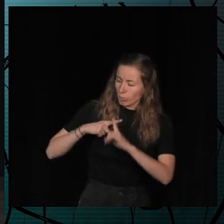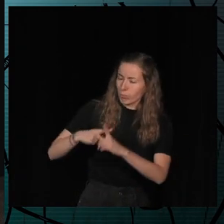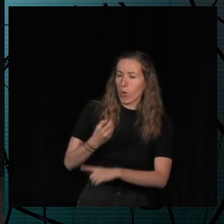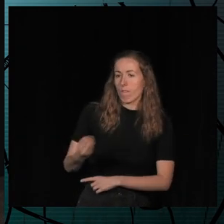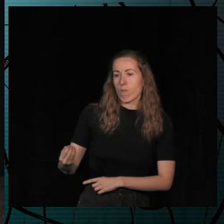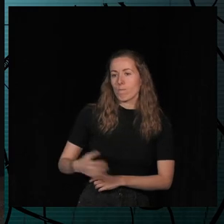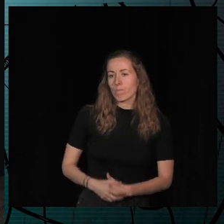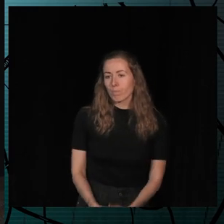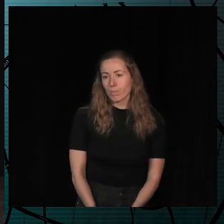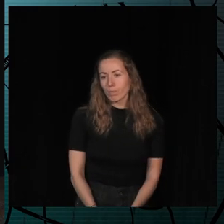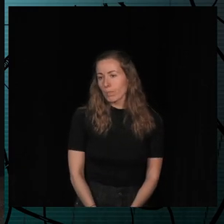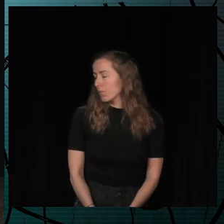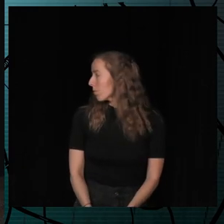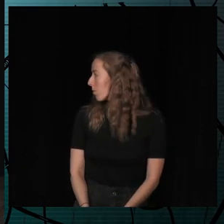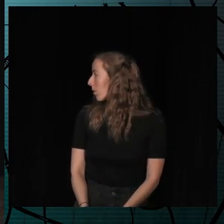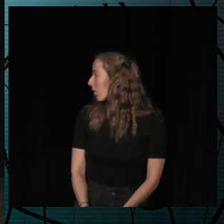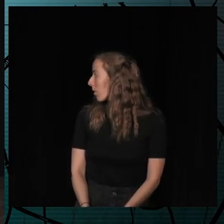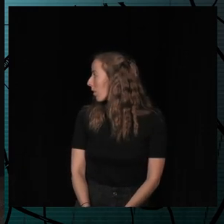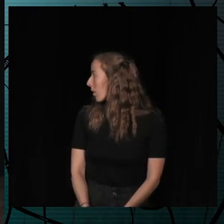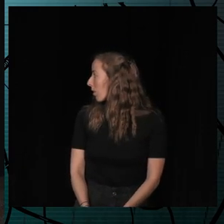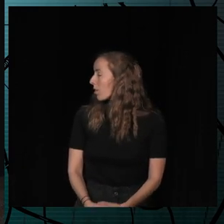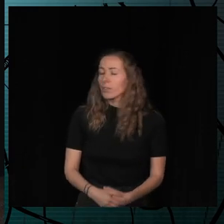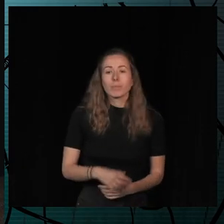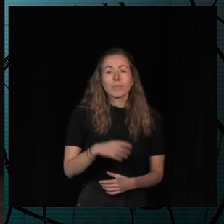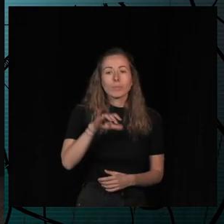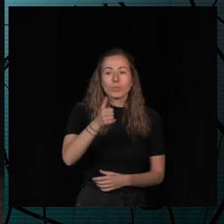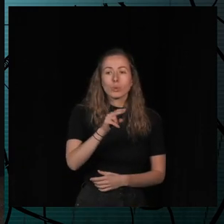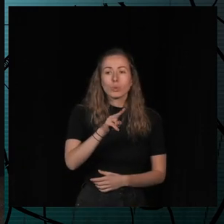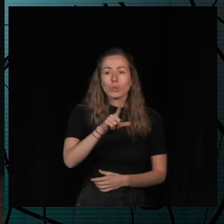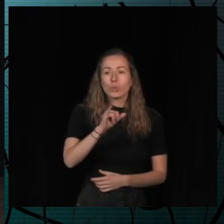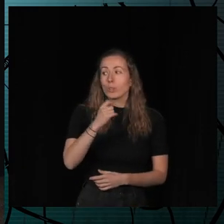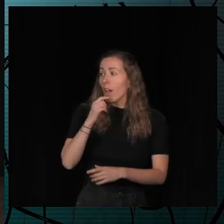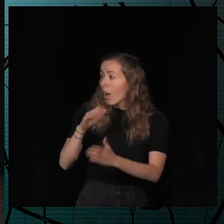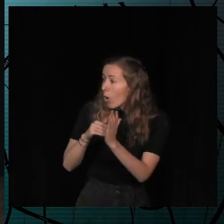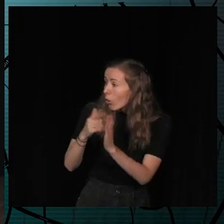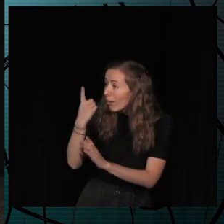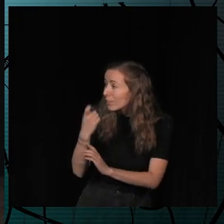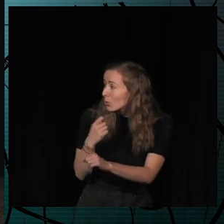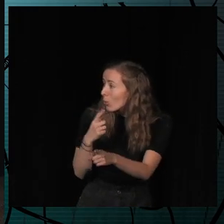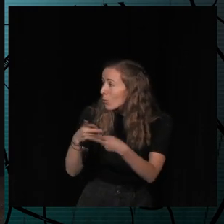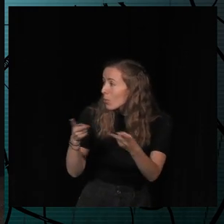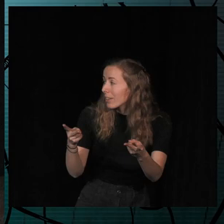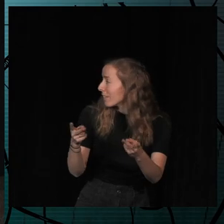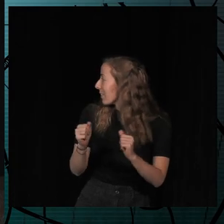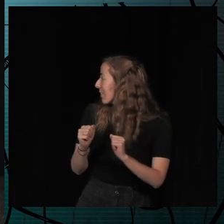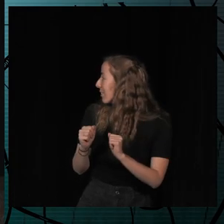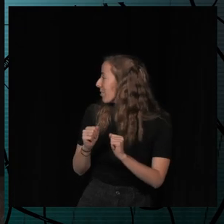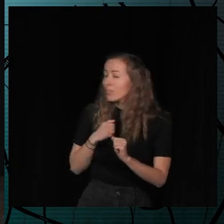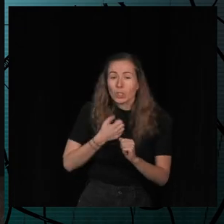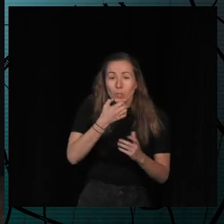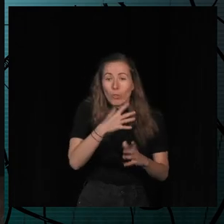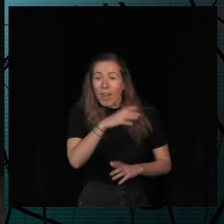rebondir sur cette question de l'âge RIC Lambert je voulais vous demander c'est est-ce que ok d'accord tant